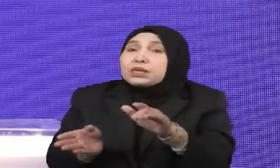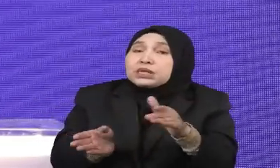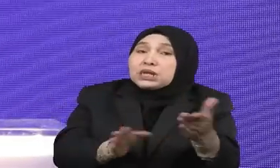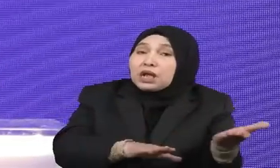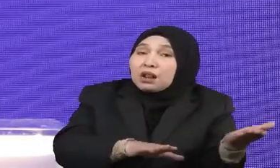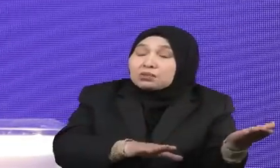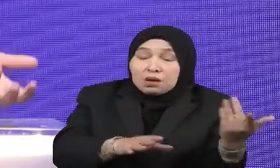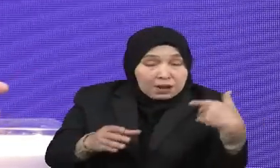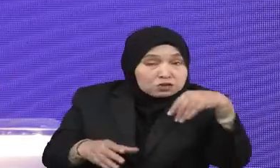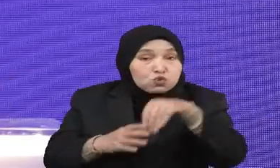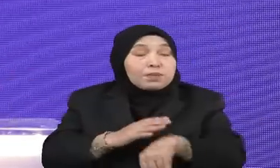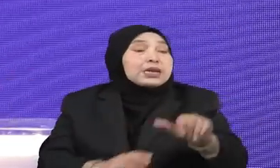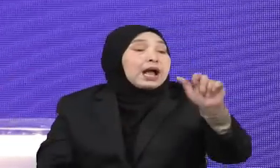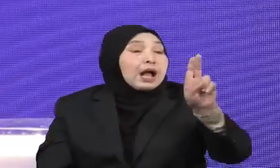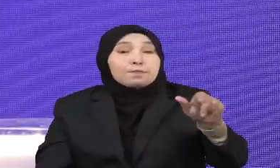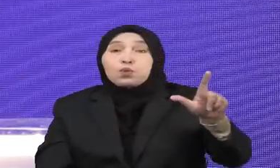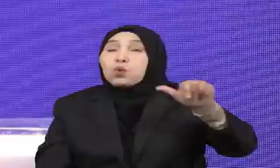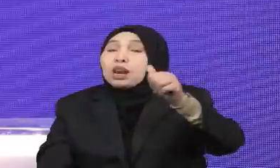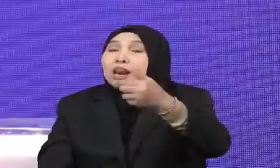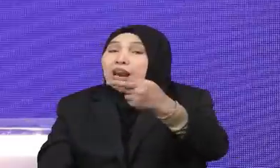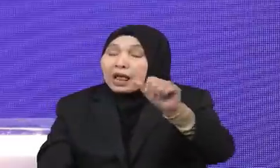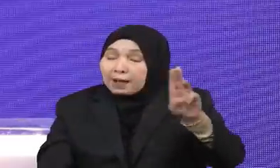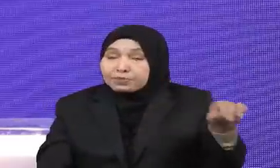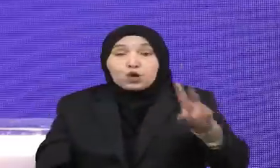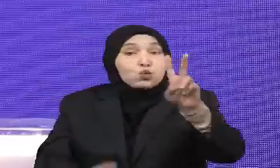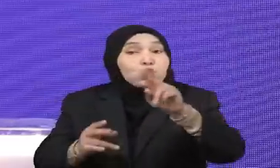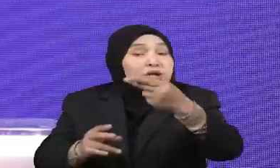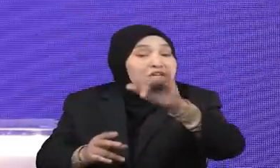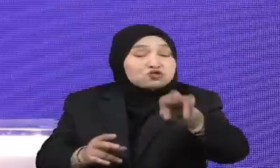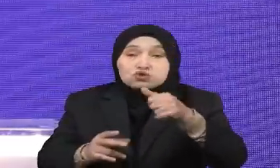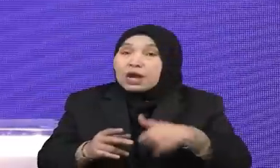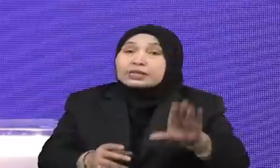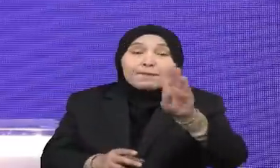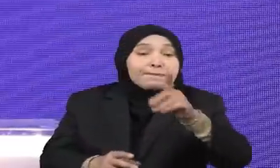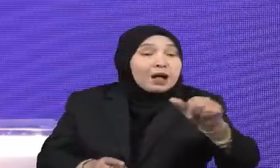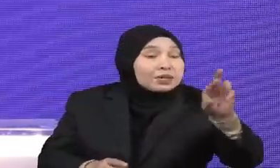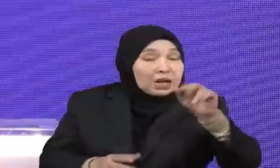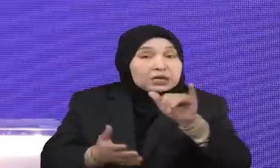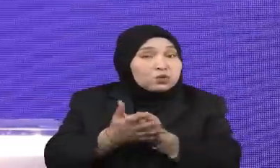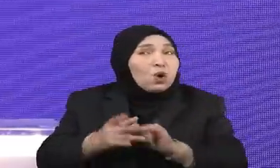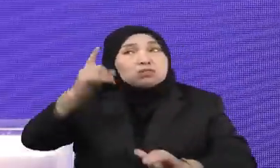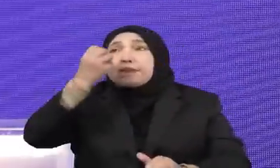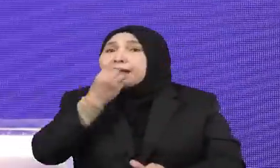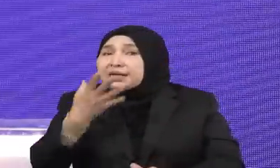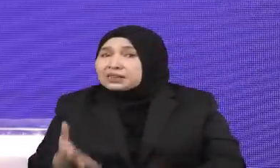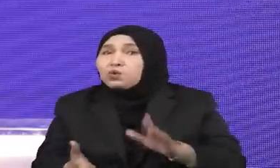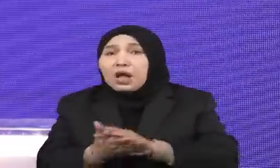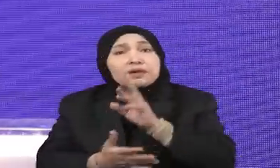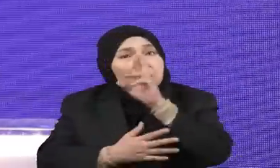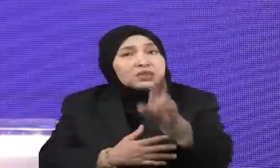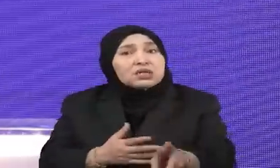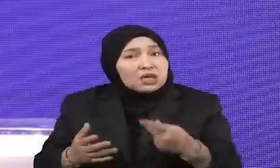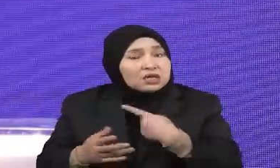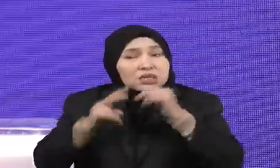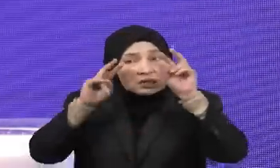termasuklah kepada Abu Lahab ketika peristiwa dua hijrah yaitu Badar itu sendiri jadi Allah mengatakan bahwa realitynya kita